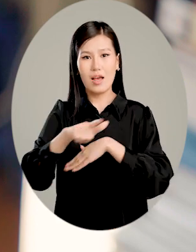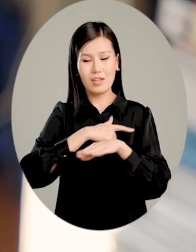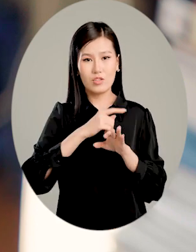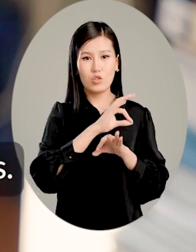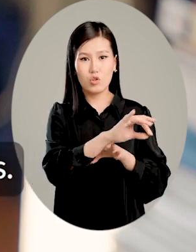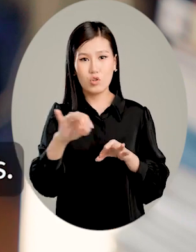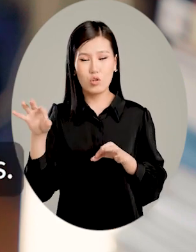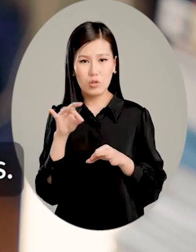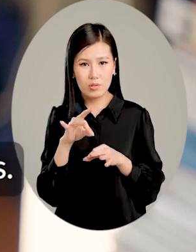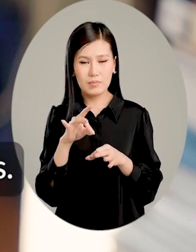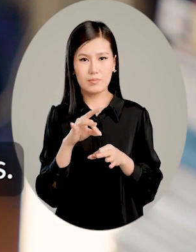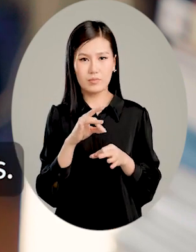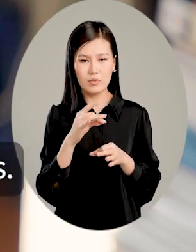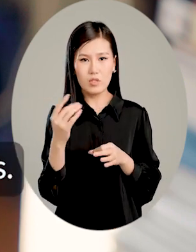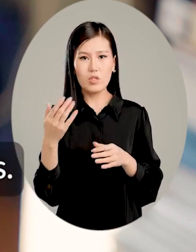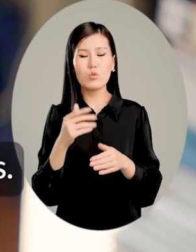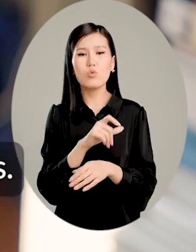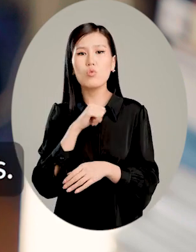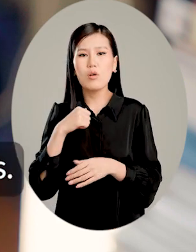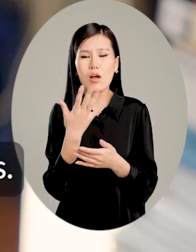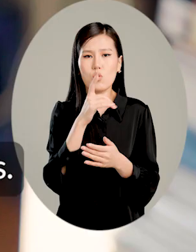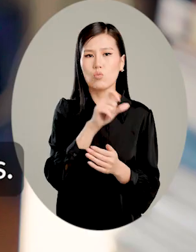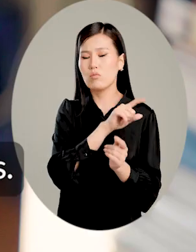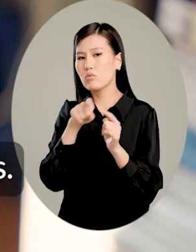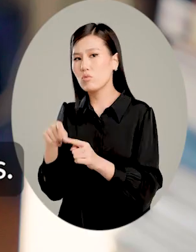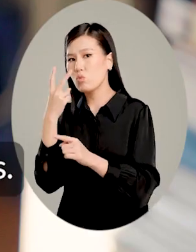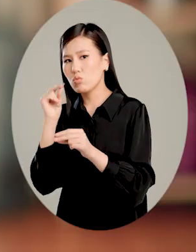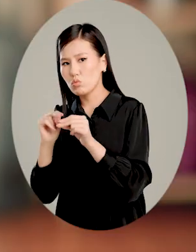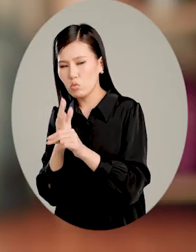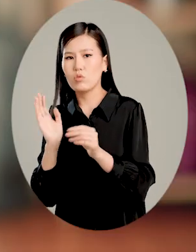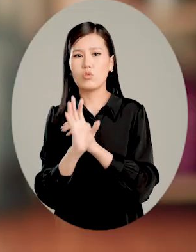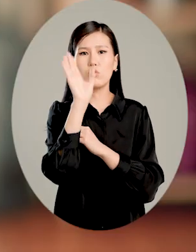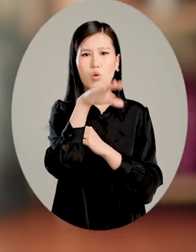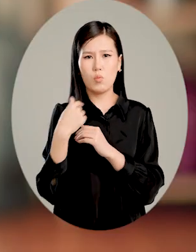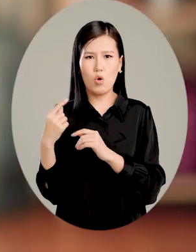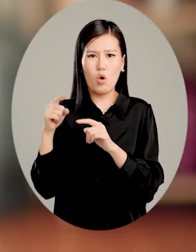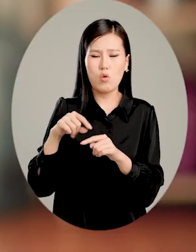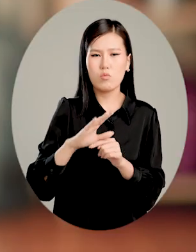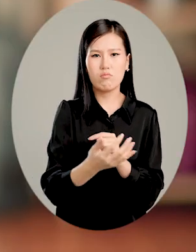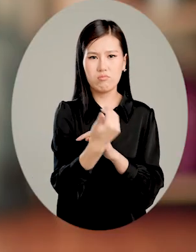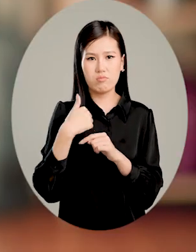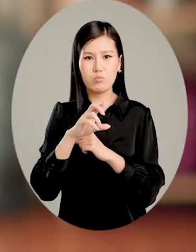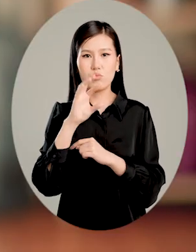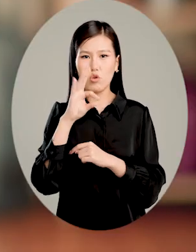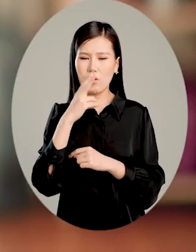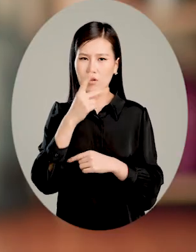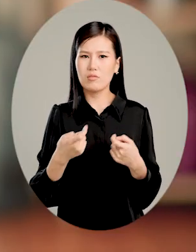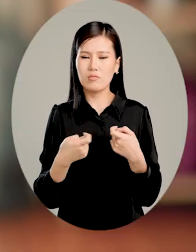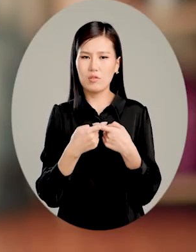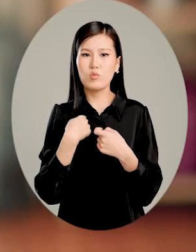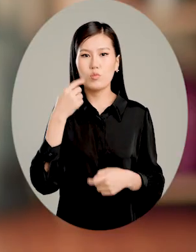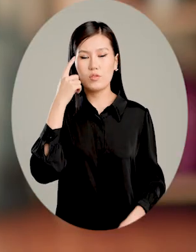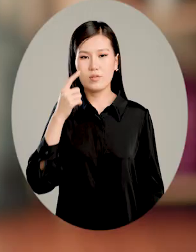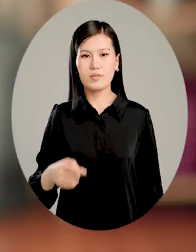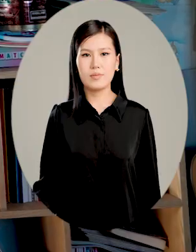үзүүлдэг тэр газрууд дэмжих үйлчлэгээг ирж үзүүлчээл явцдаг хүн дээрээ ирж. Ийм байгаад байвал илүү бас айгүй зүгээр юм болов гэж